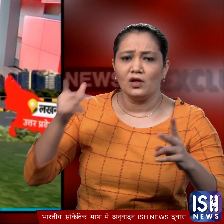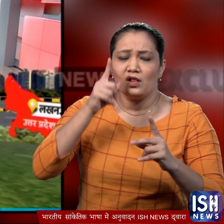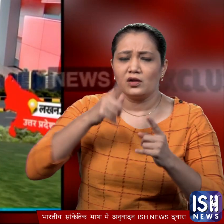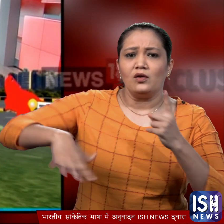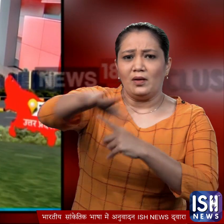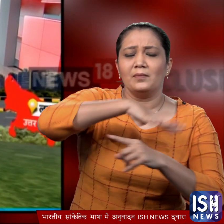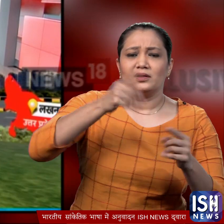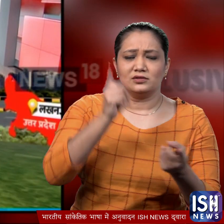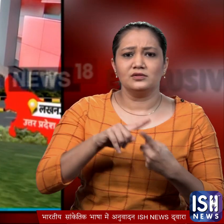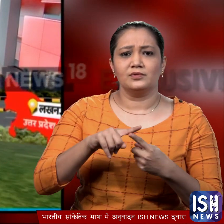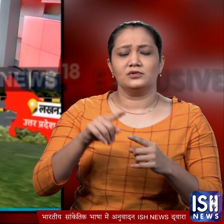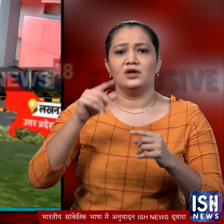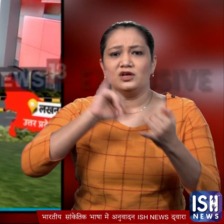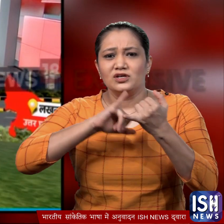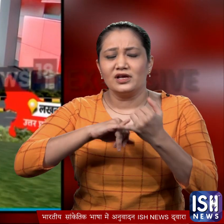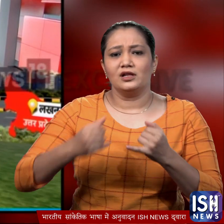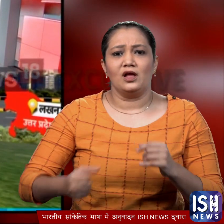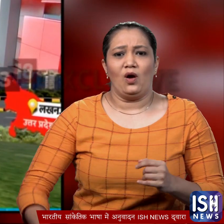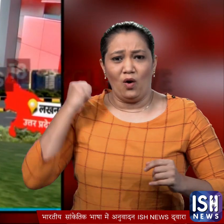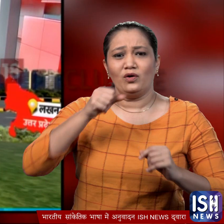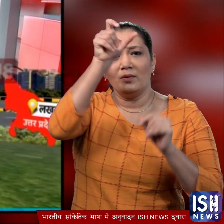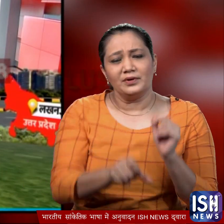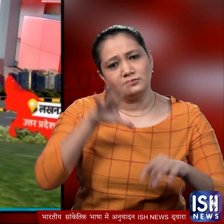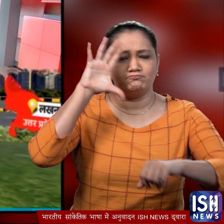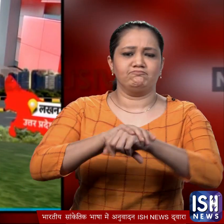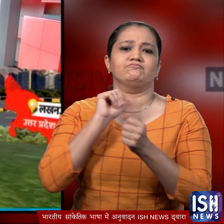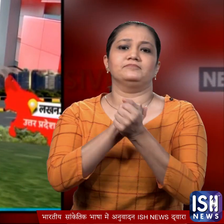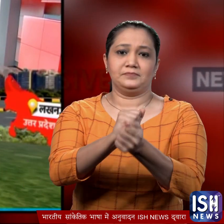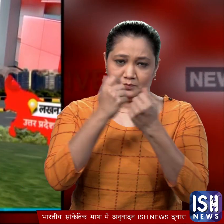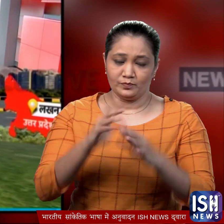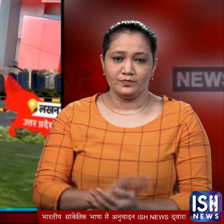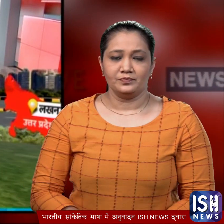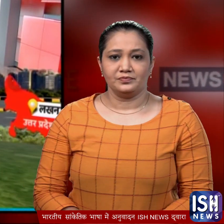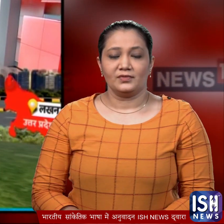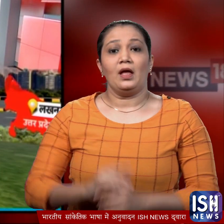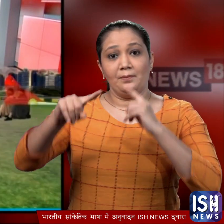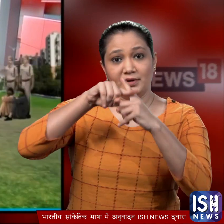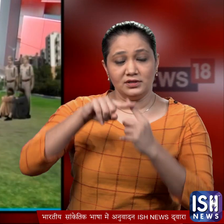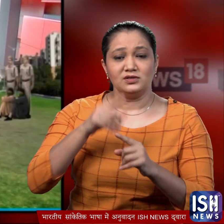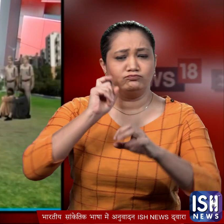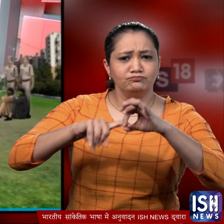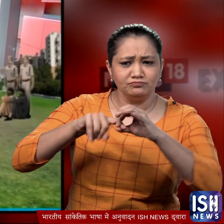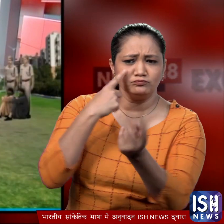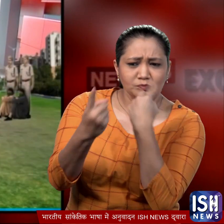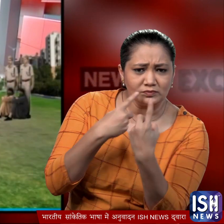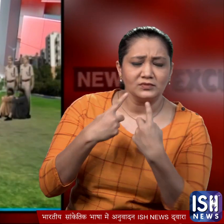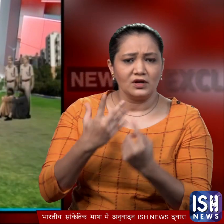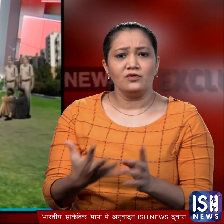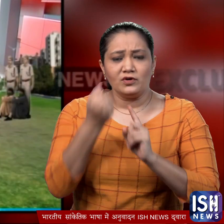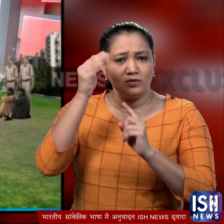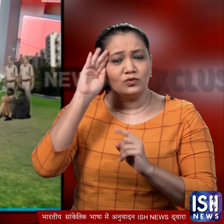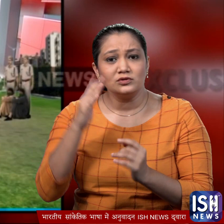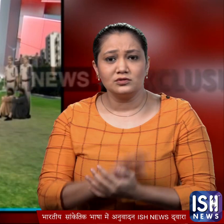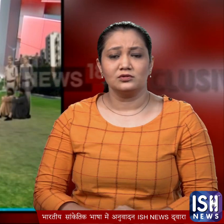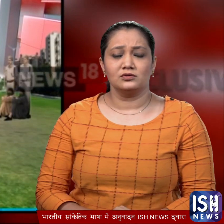बुद्धा पार्क के पास से शकील नाम के एक ई रिक्शा चलाने वाले को गिरफ्तार किया। इतना ही नहीं, पूछताछ में यह भी पता चला, ऐसा बताया जा रहा